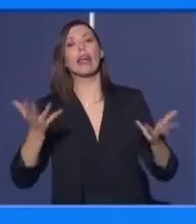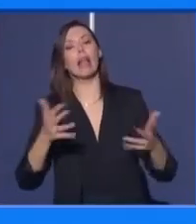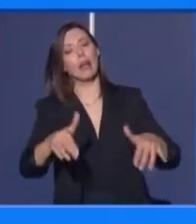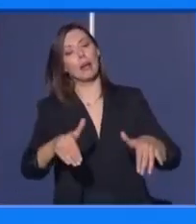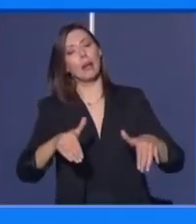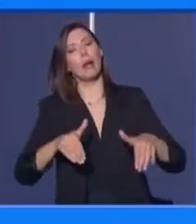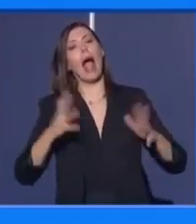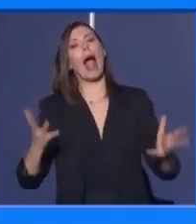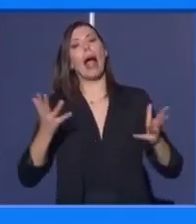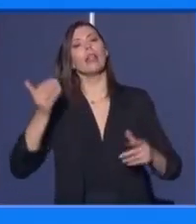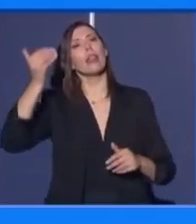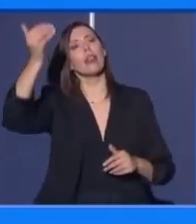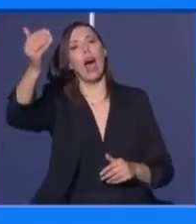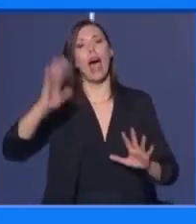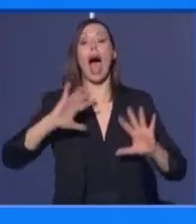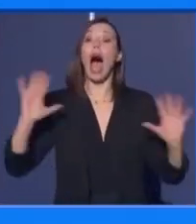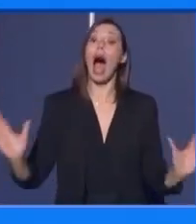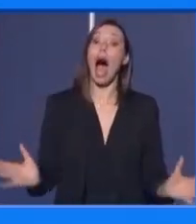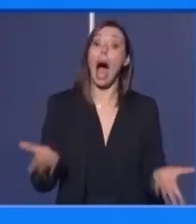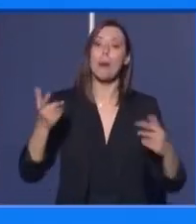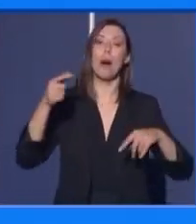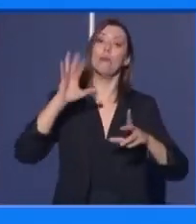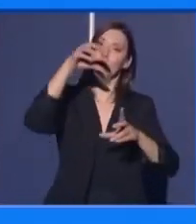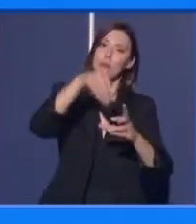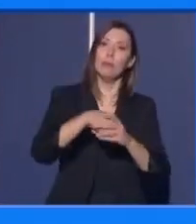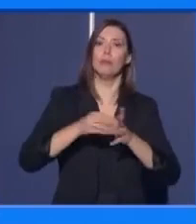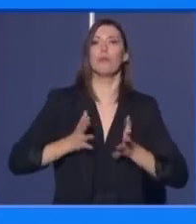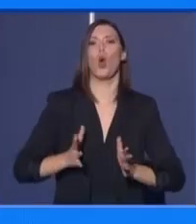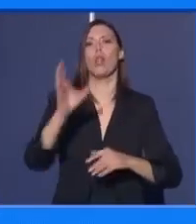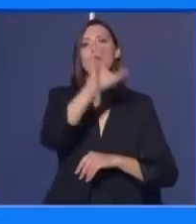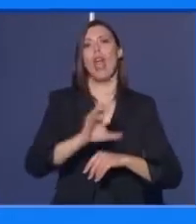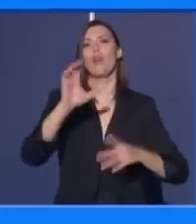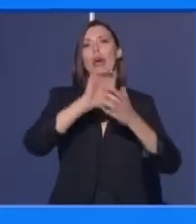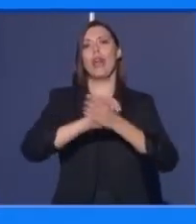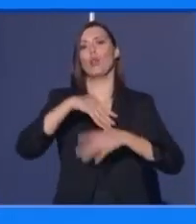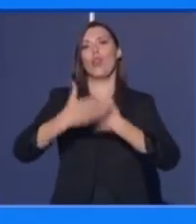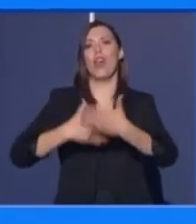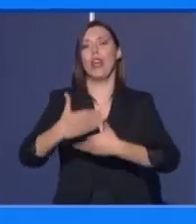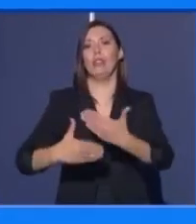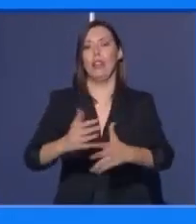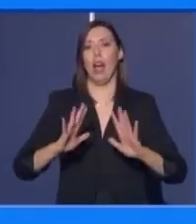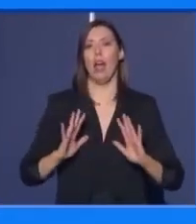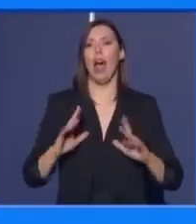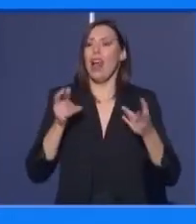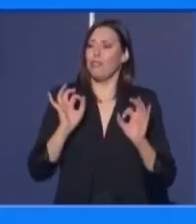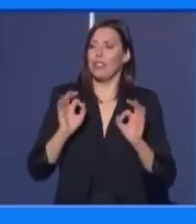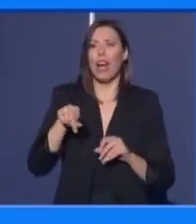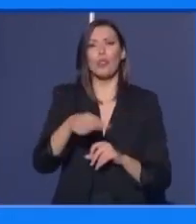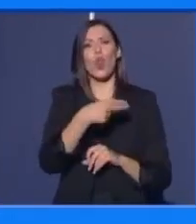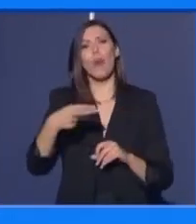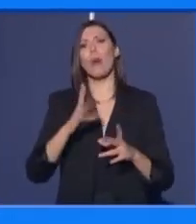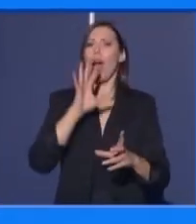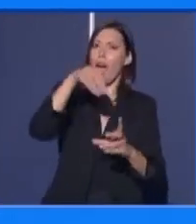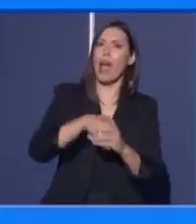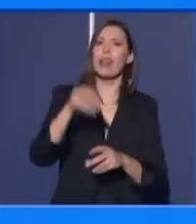και εφόσον προχωρήσει η ένταξή τους στην Ευρώπη. Που δεν εξαρτάται όμως ούτε από εμάς ούτε από τα Σκόπια. Άλλωστε μπορεί